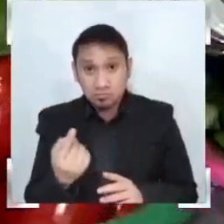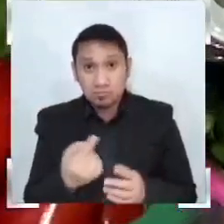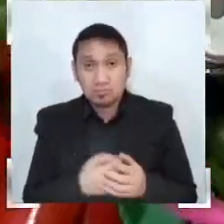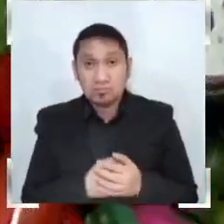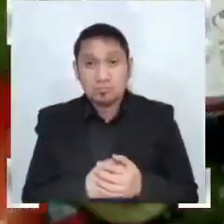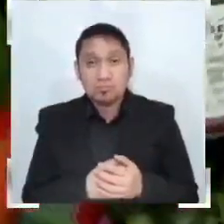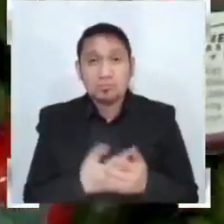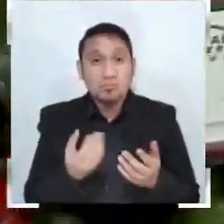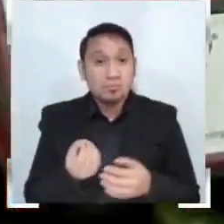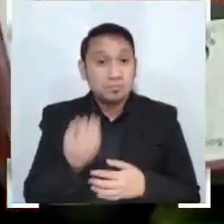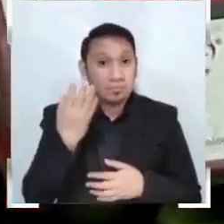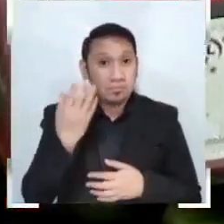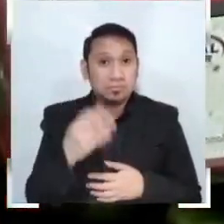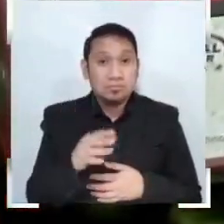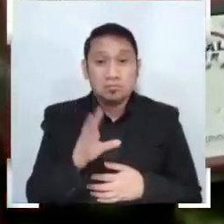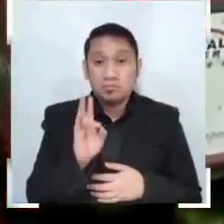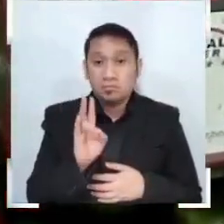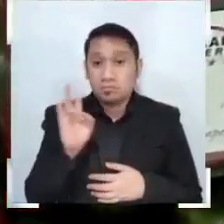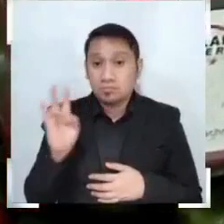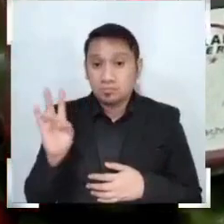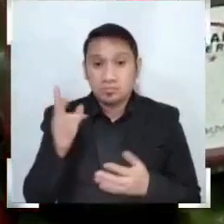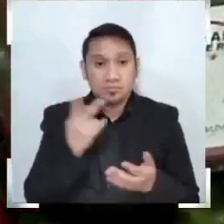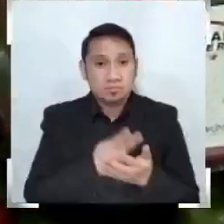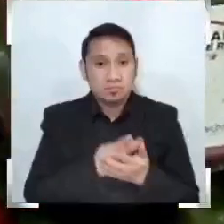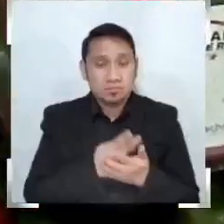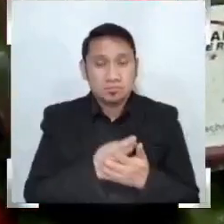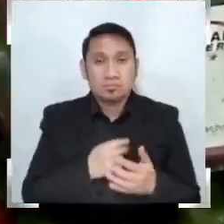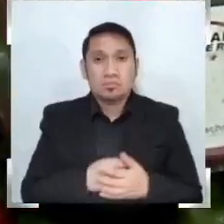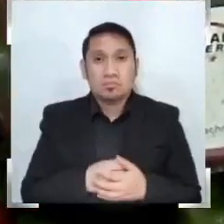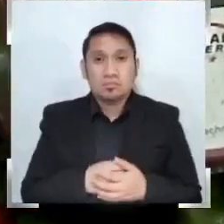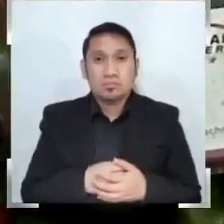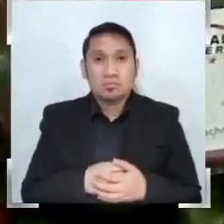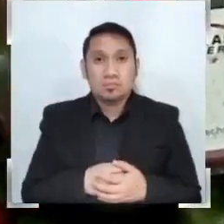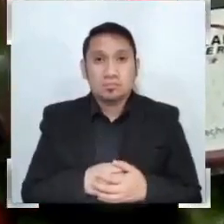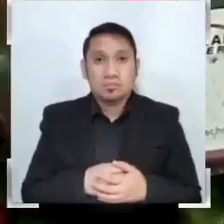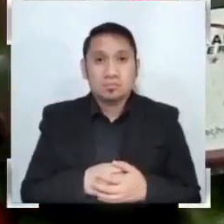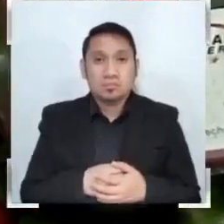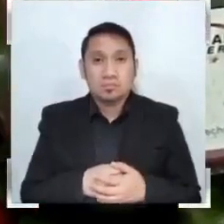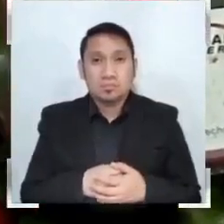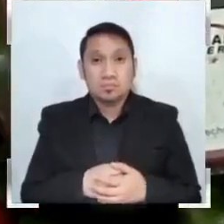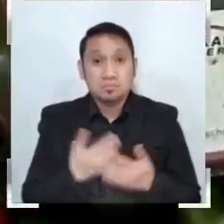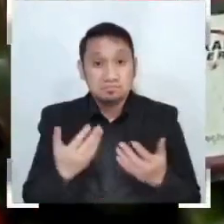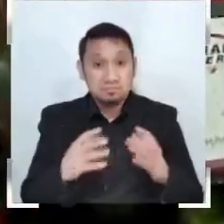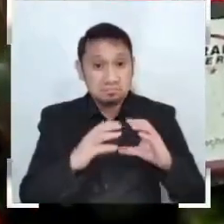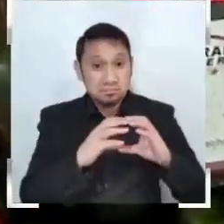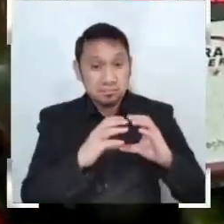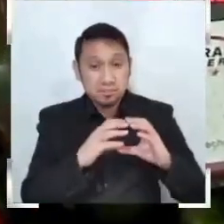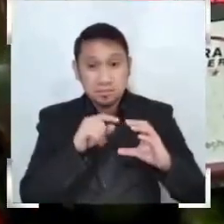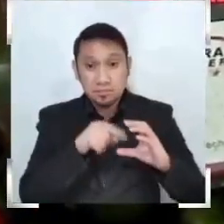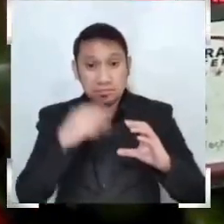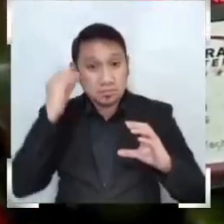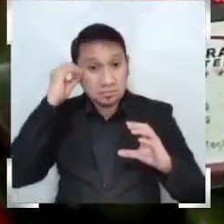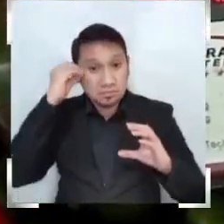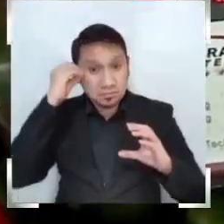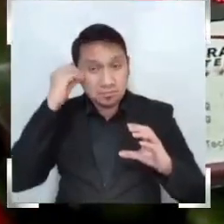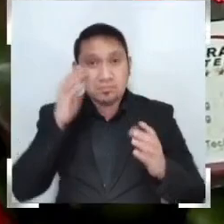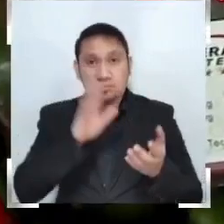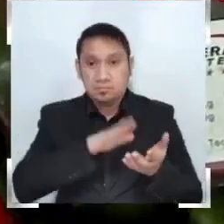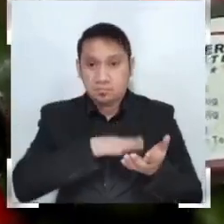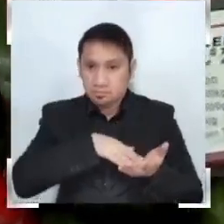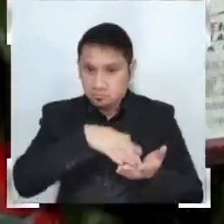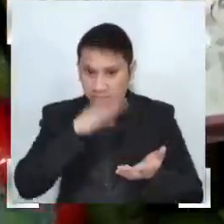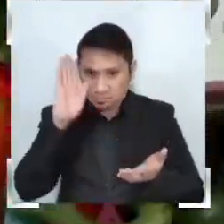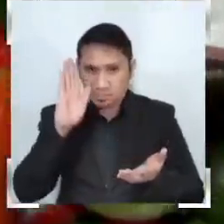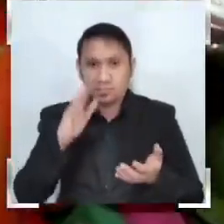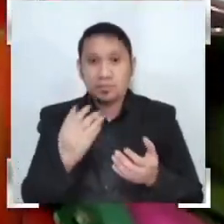aabuti ng 77 pesos. Ang mas malaking puting sibuyas naman kagaya nito, aabuti